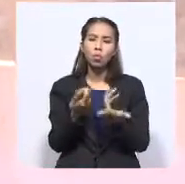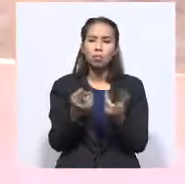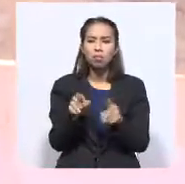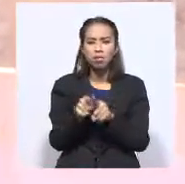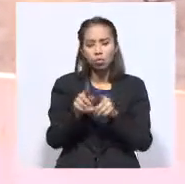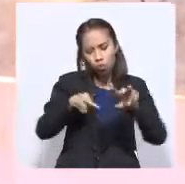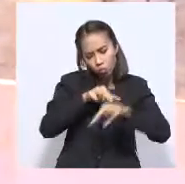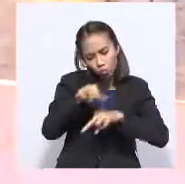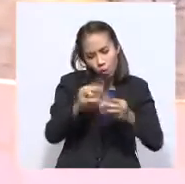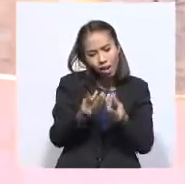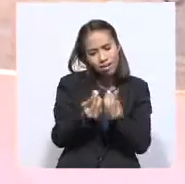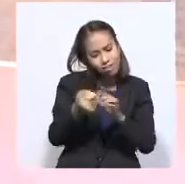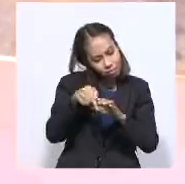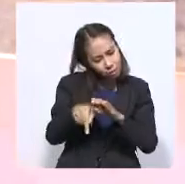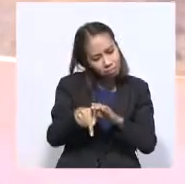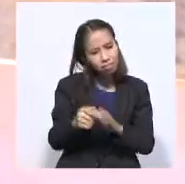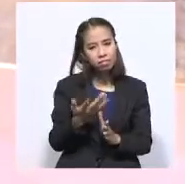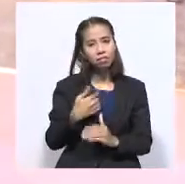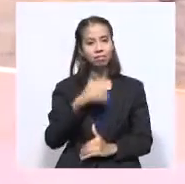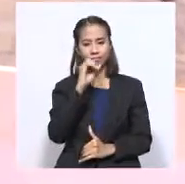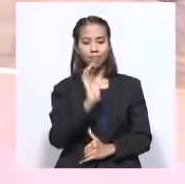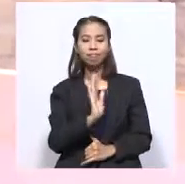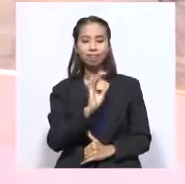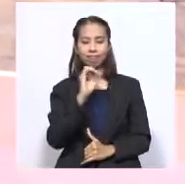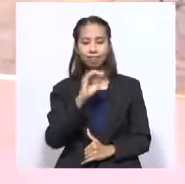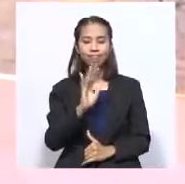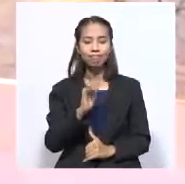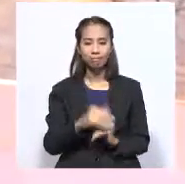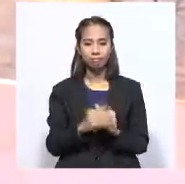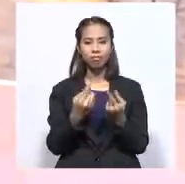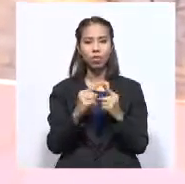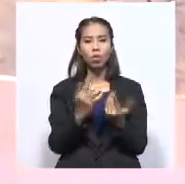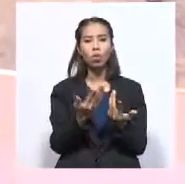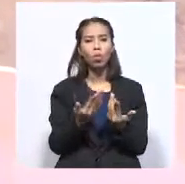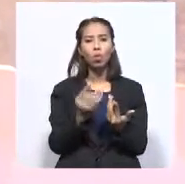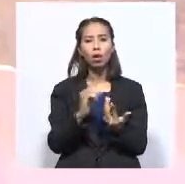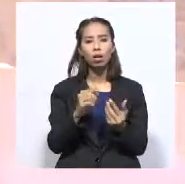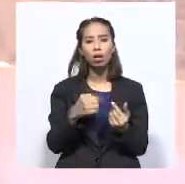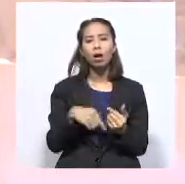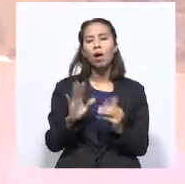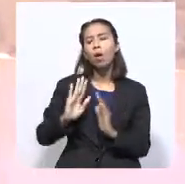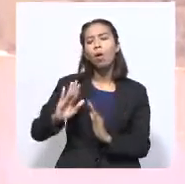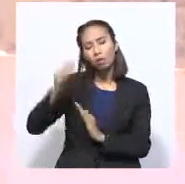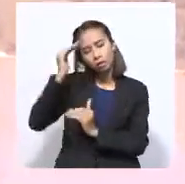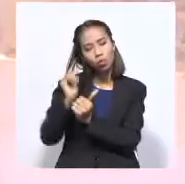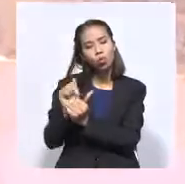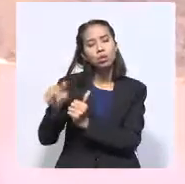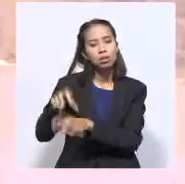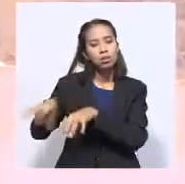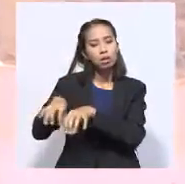การตรวจพบนะฮะ มากกว่า2ไหม อันนี้ผมยืนยันไม่ได้ฮะแต่ว่าก็ขออนุญาตที่จะเป็นเรื่องทางคดีนะ แต่เขามากกว่